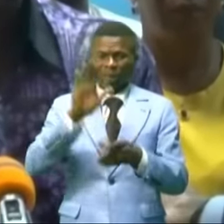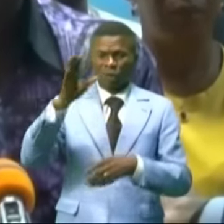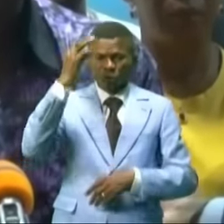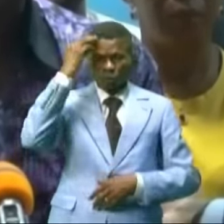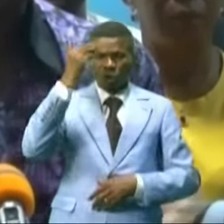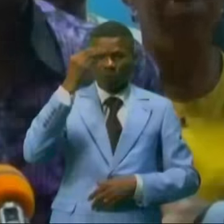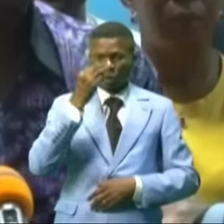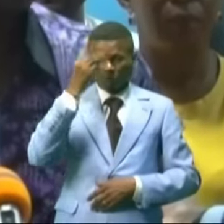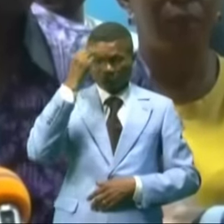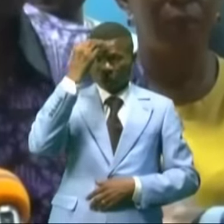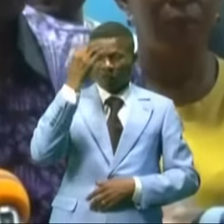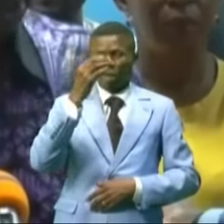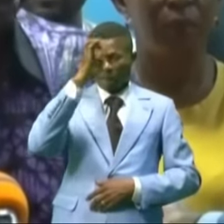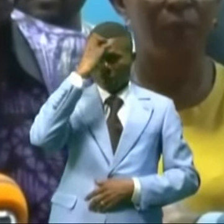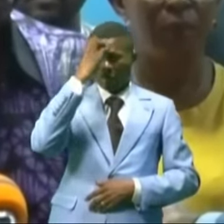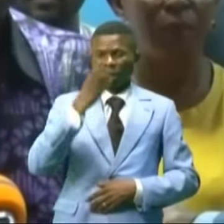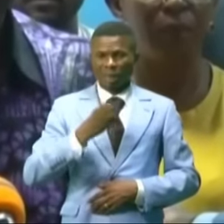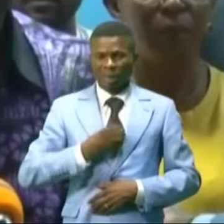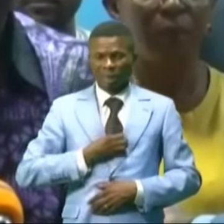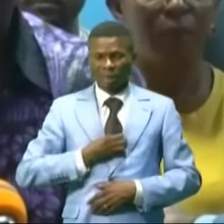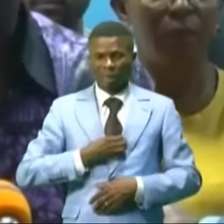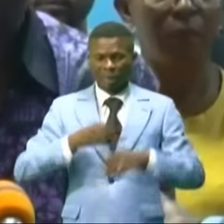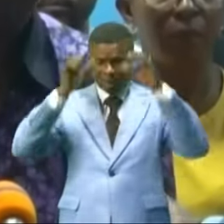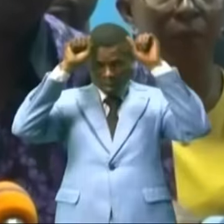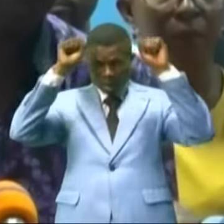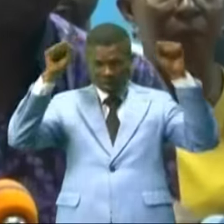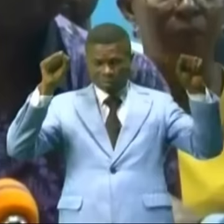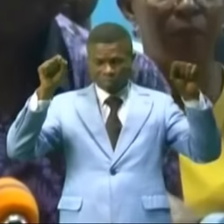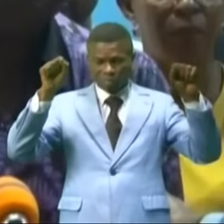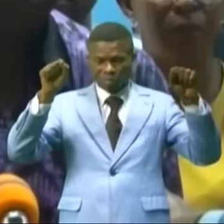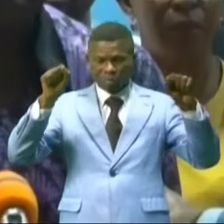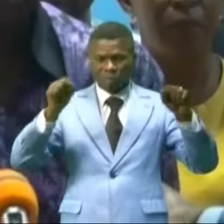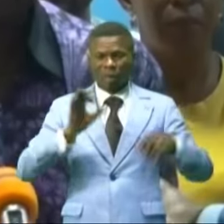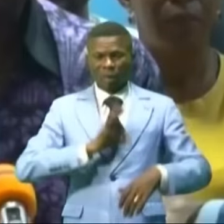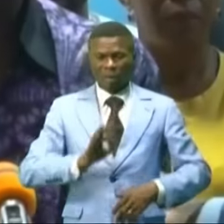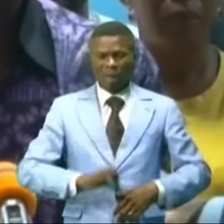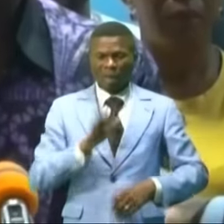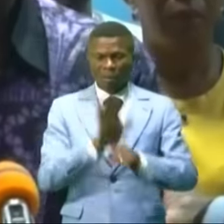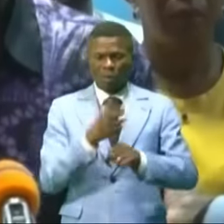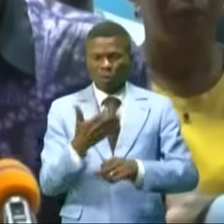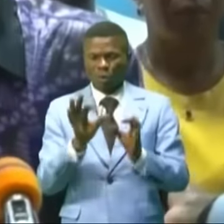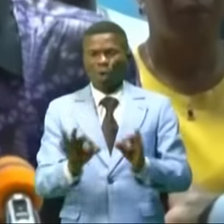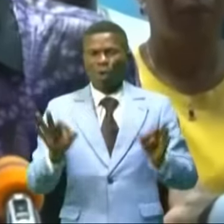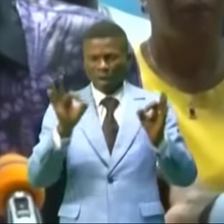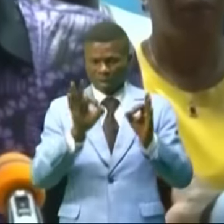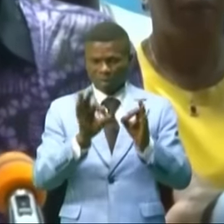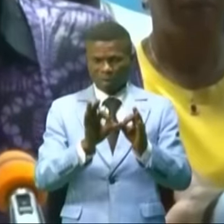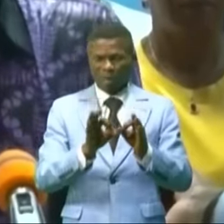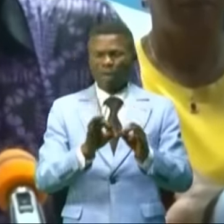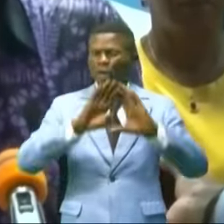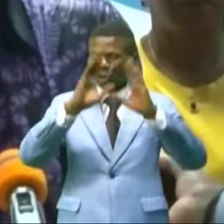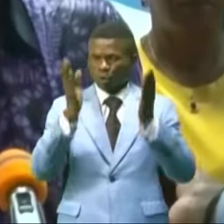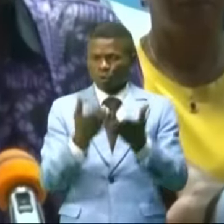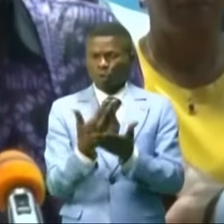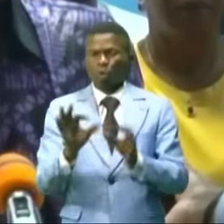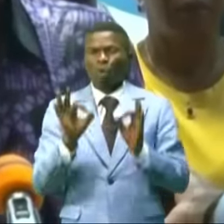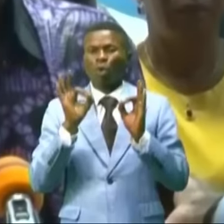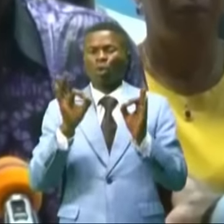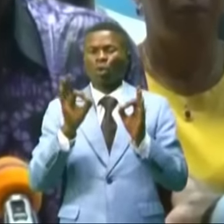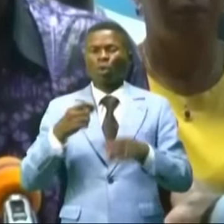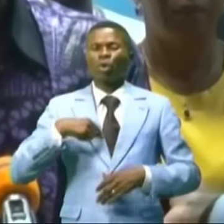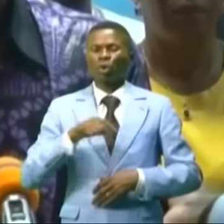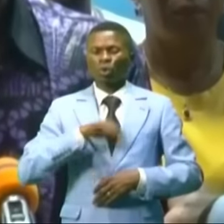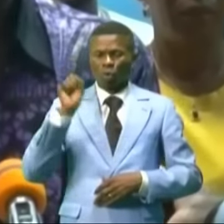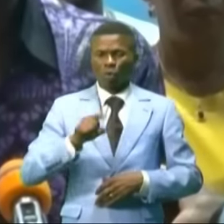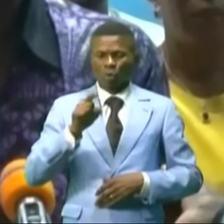le ministre des Transports, auprès du président de la République, parce qu'il y a des éléments nouveaux. Et par rapport aux éléments nouveaux, nous voulons, nous,